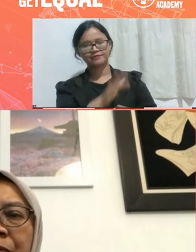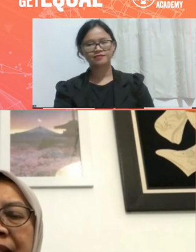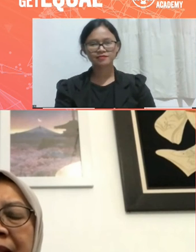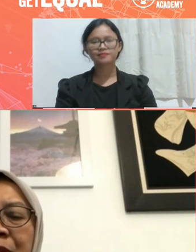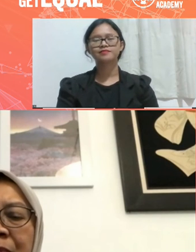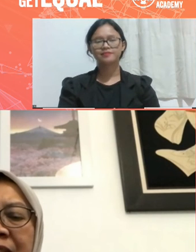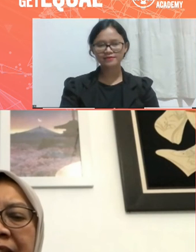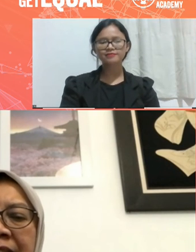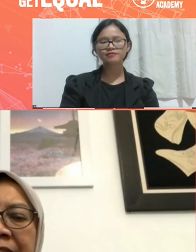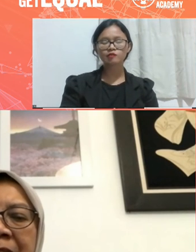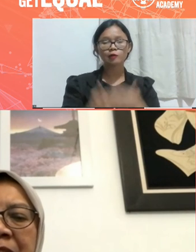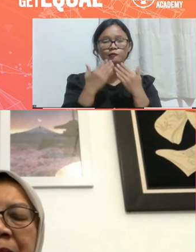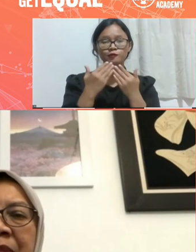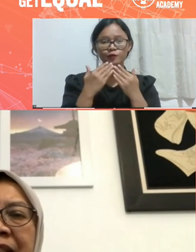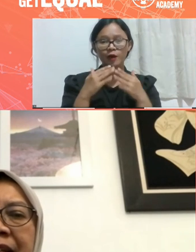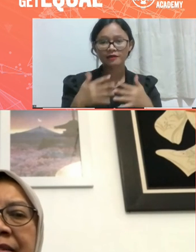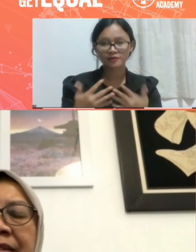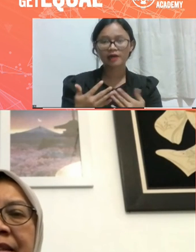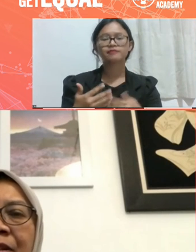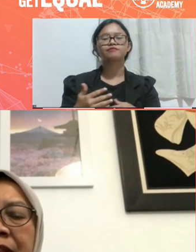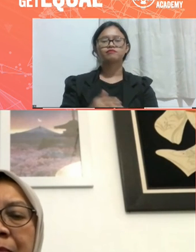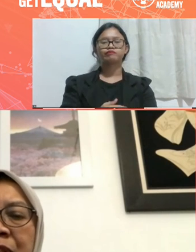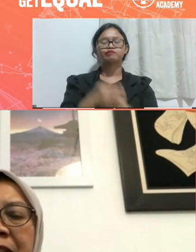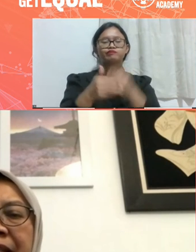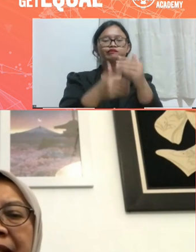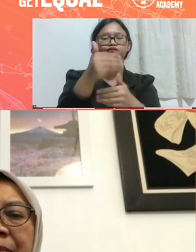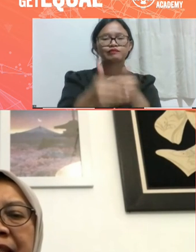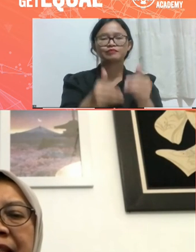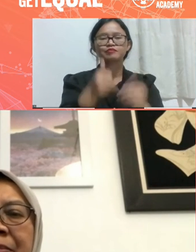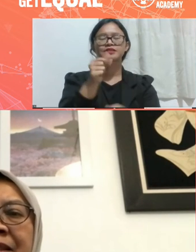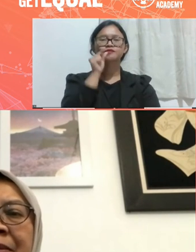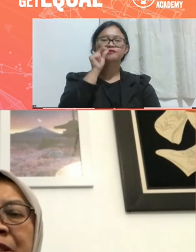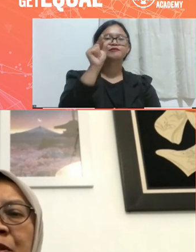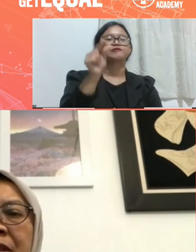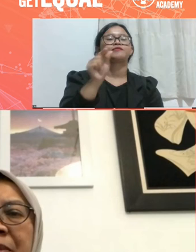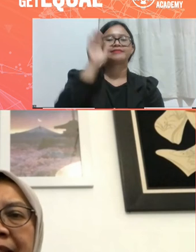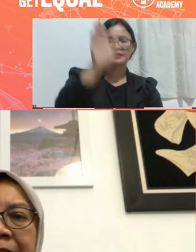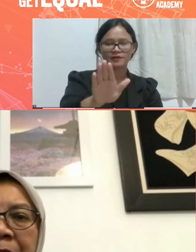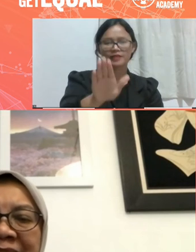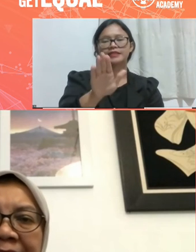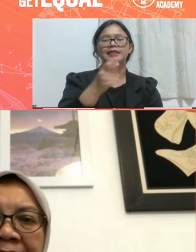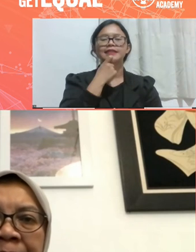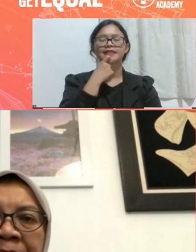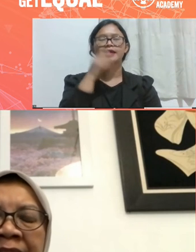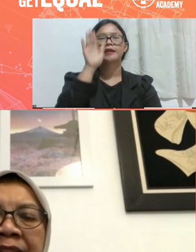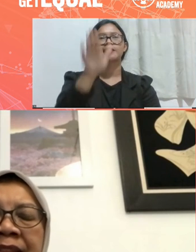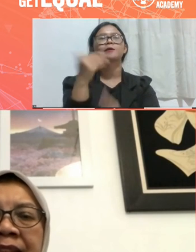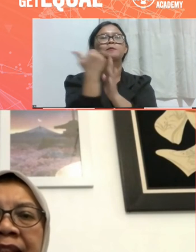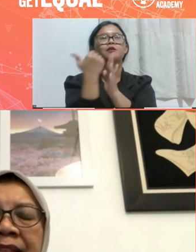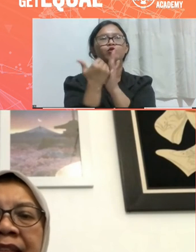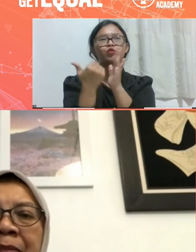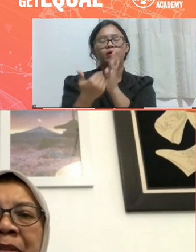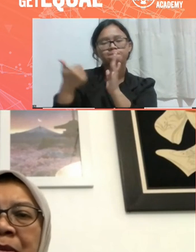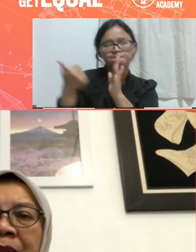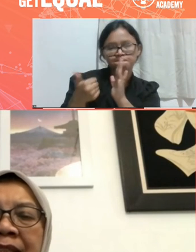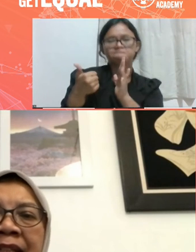hasil surveinya. Mudah-mudahan nanti ini bisa memberikan kontribusi kepada kami dalam menyusun kebijakan-kebijakan yang